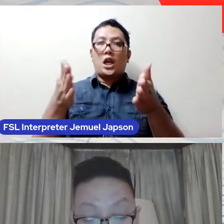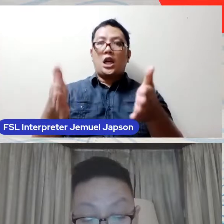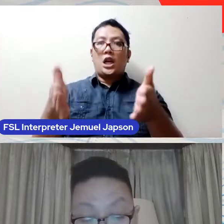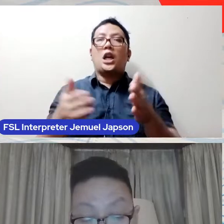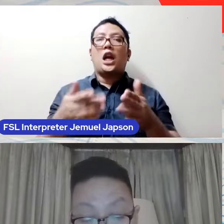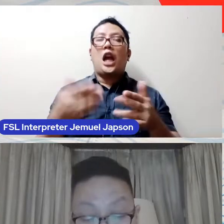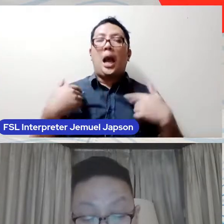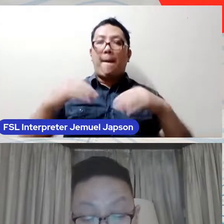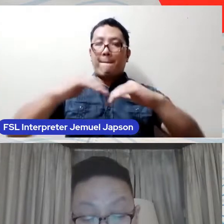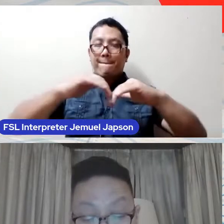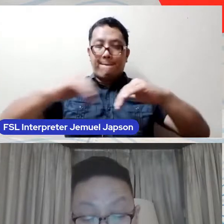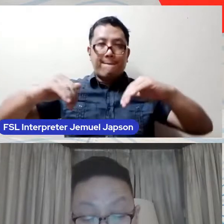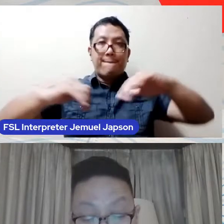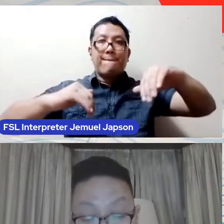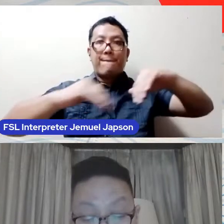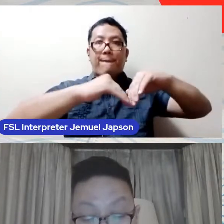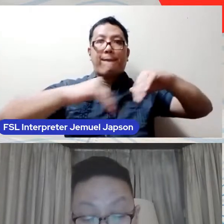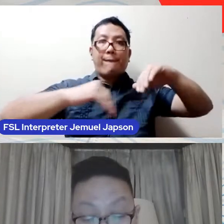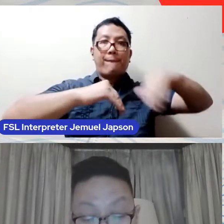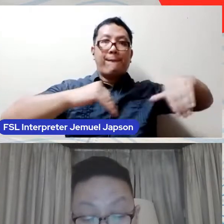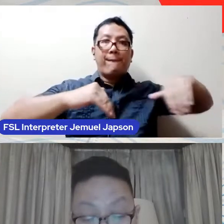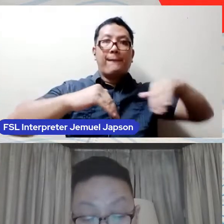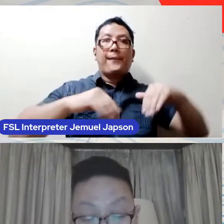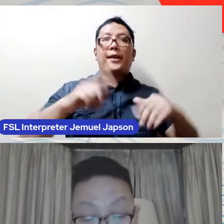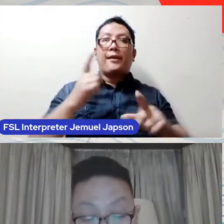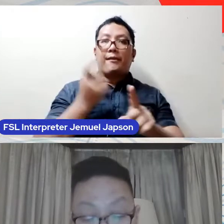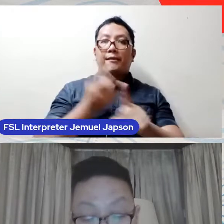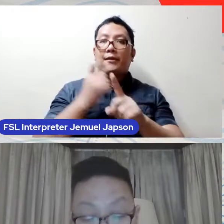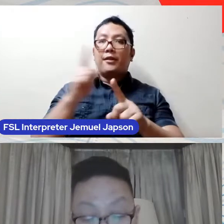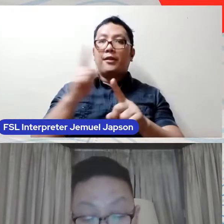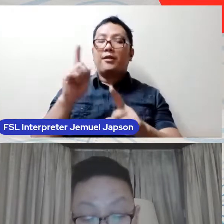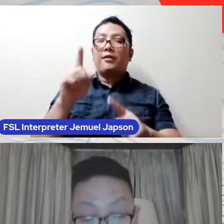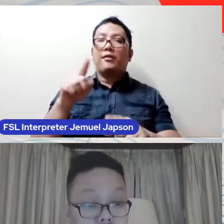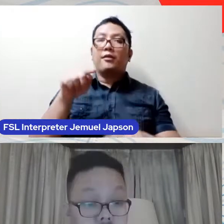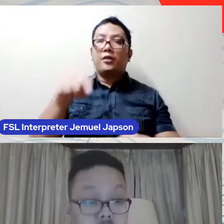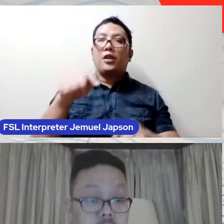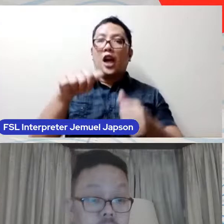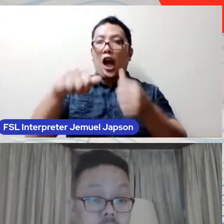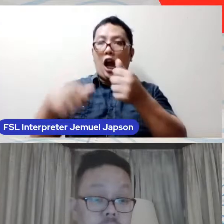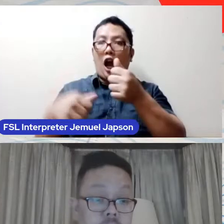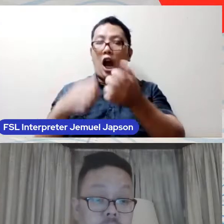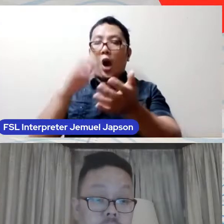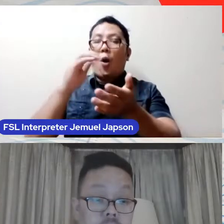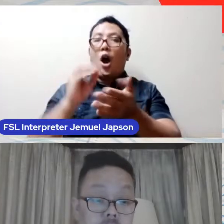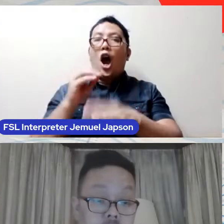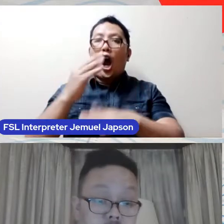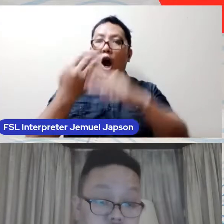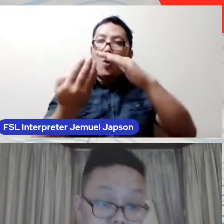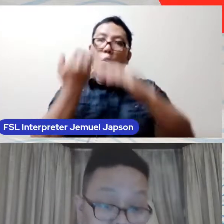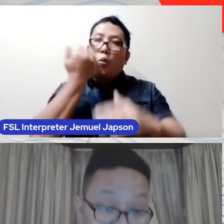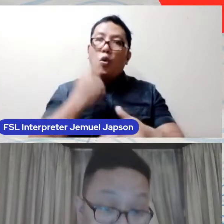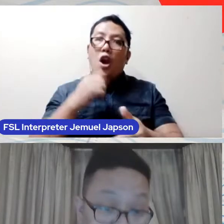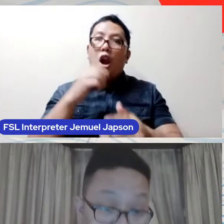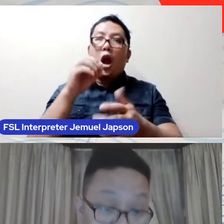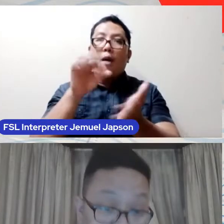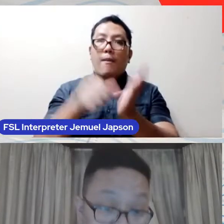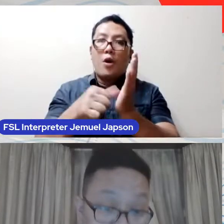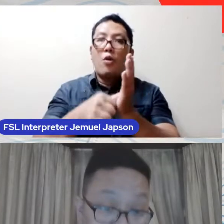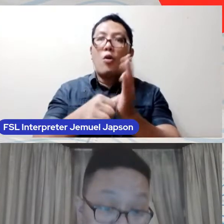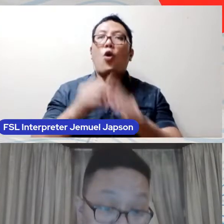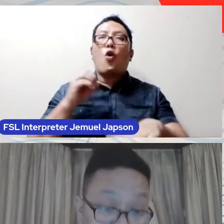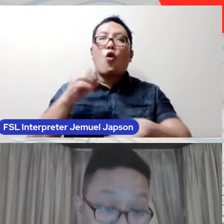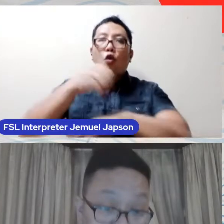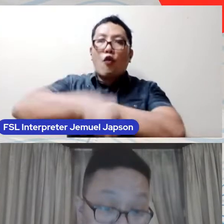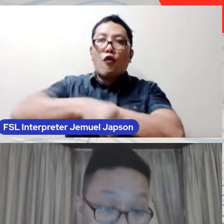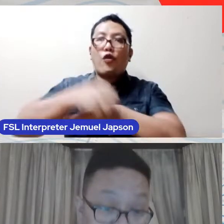sinasort yung mga balota ayon sa ambiguous, undervote, overvote, at fully shaded